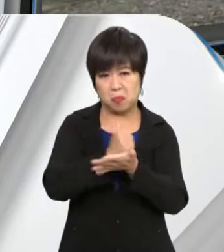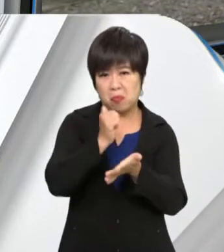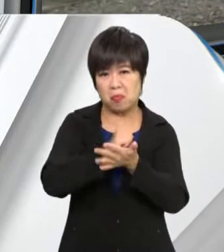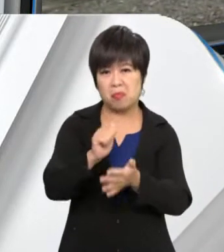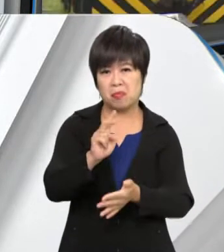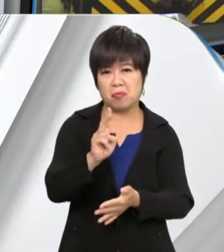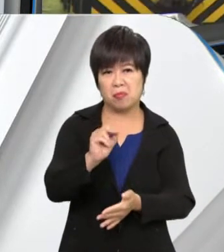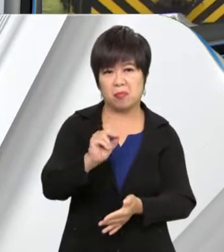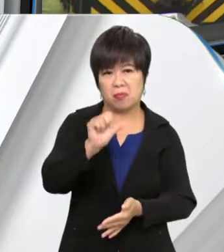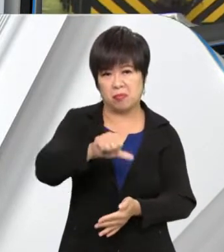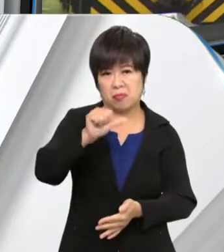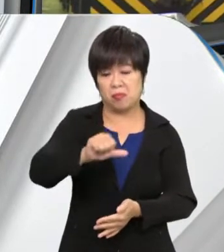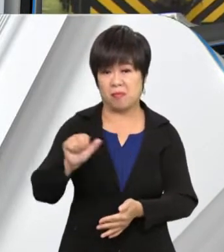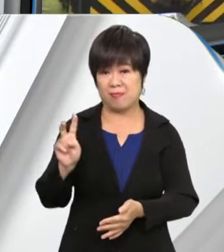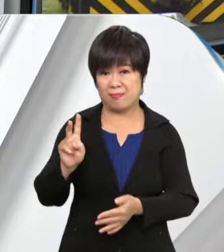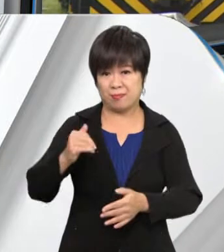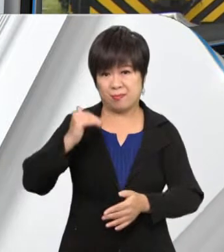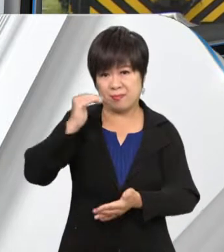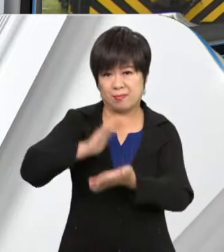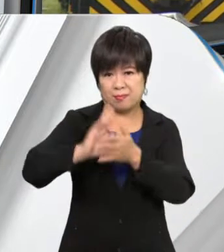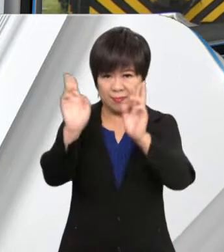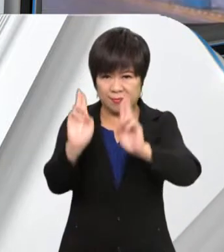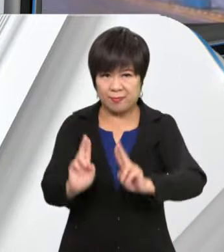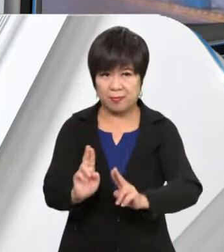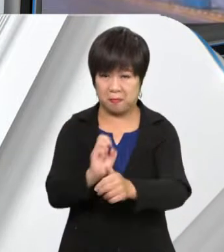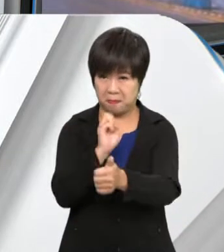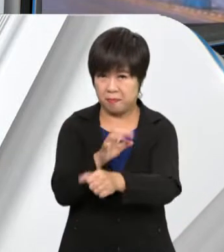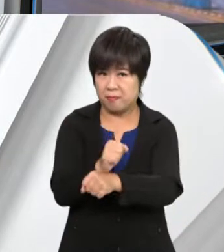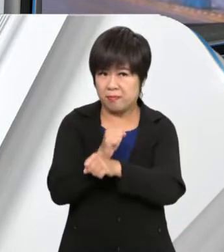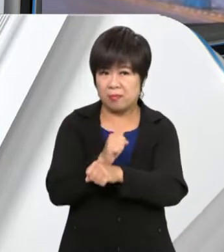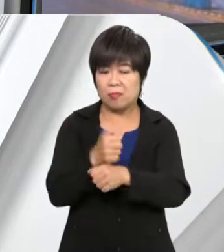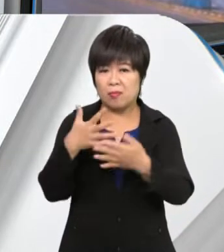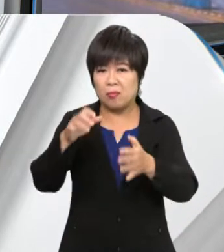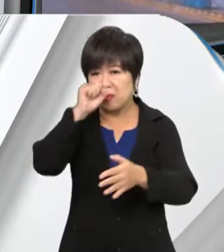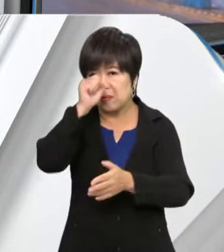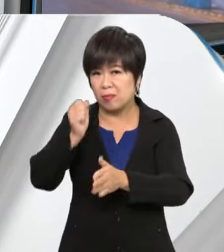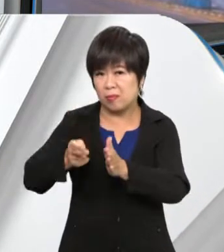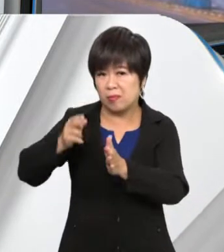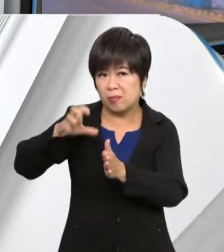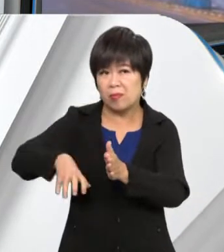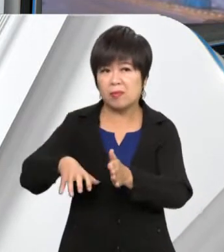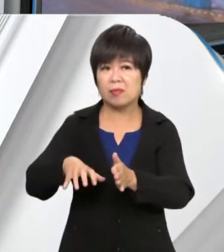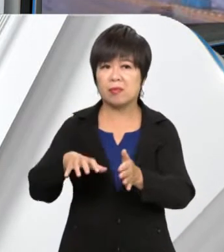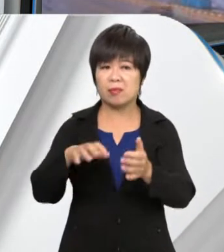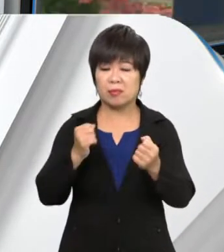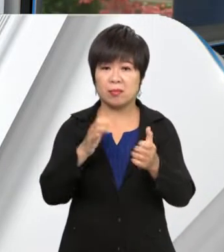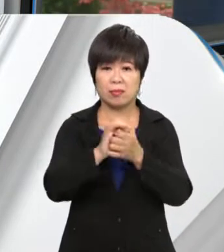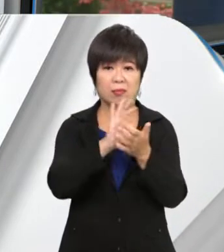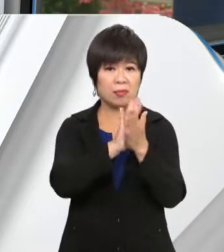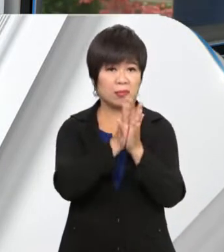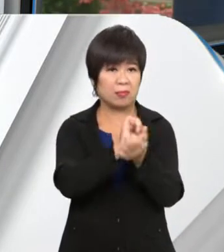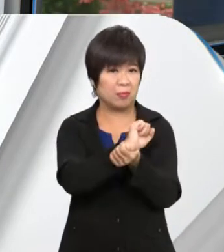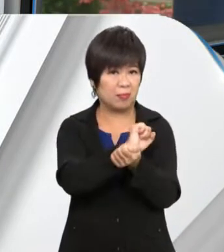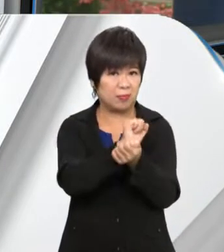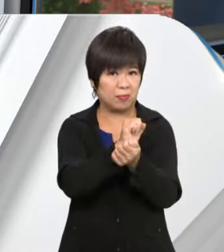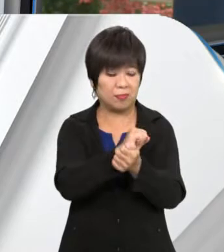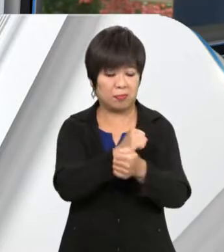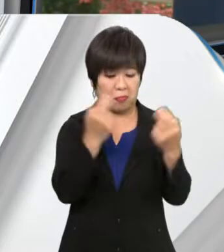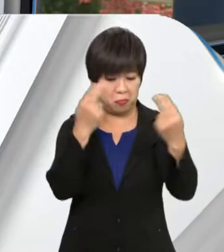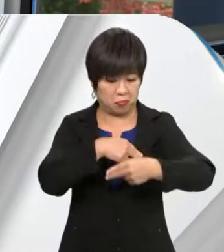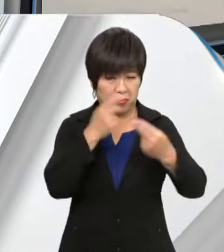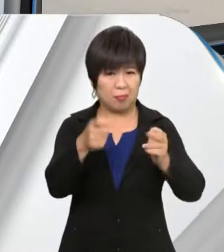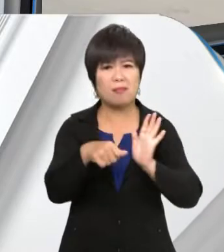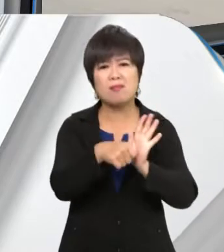伏铁高压天，铁道局就提醒民众，第多量火车头同银幕平交头一条同属反阳景